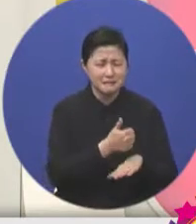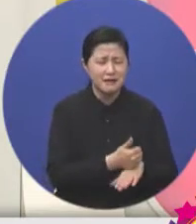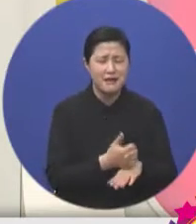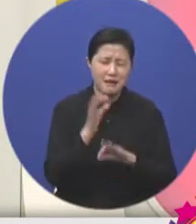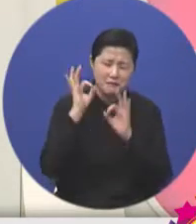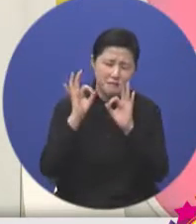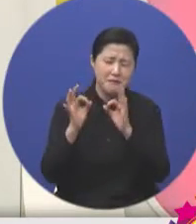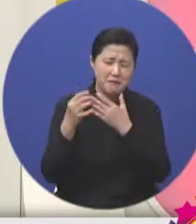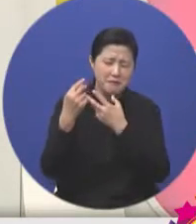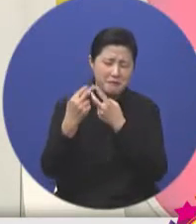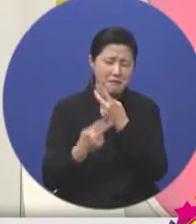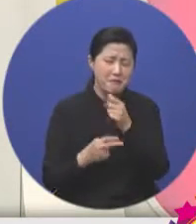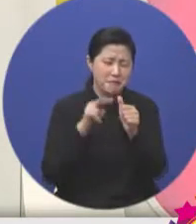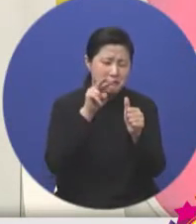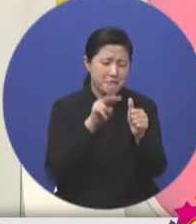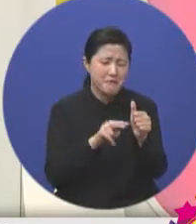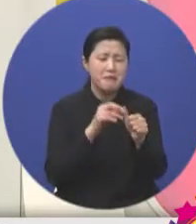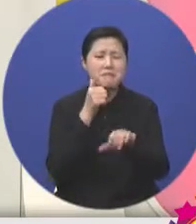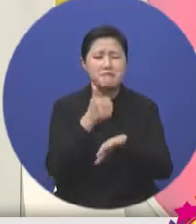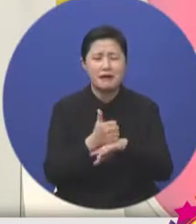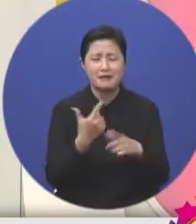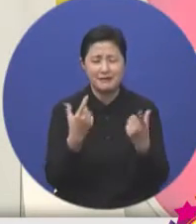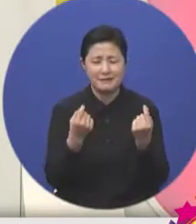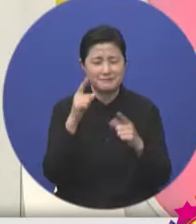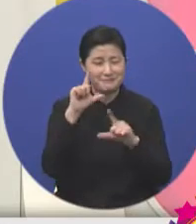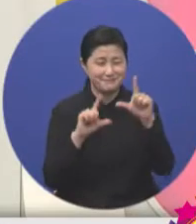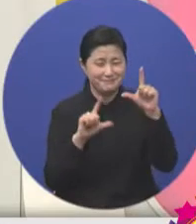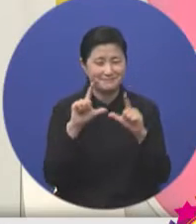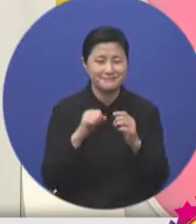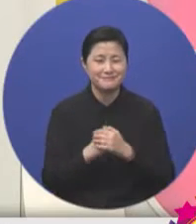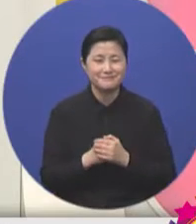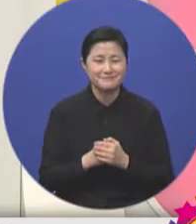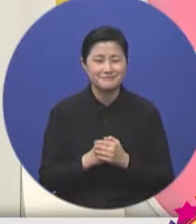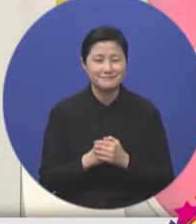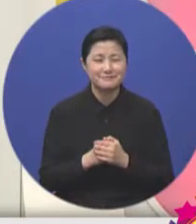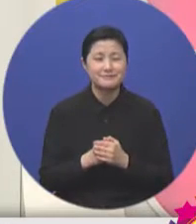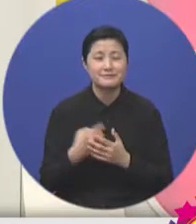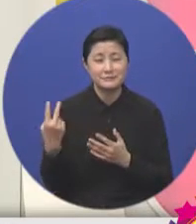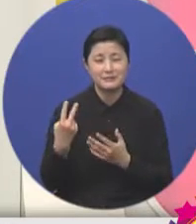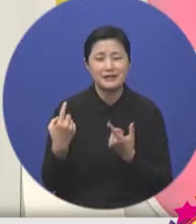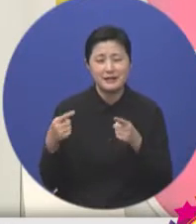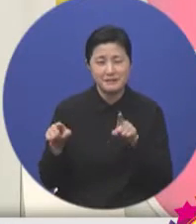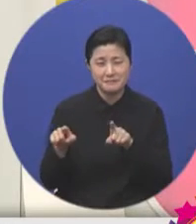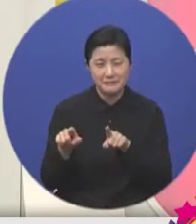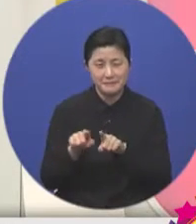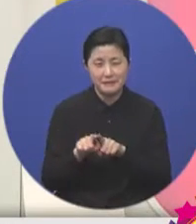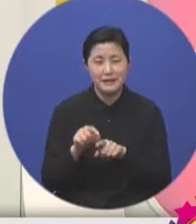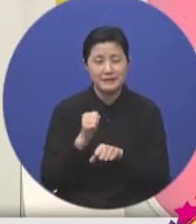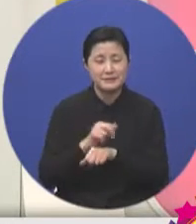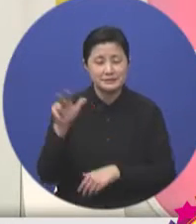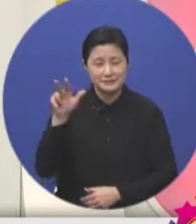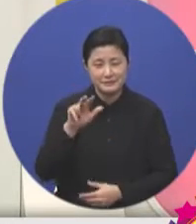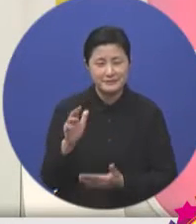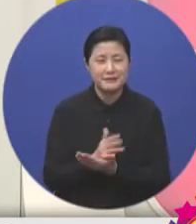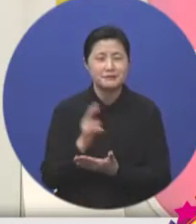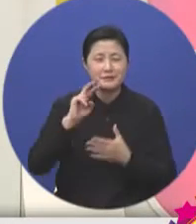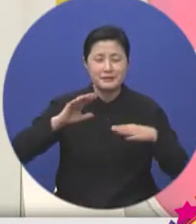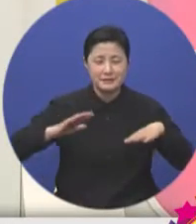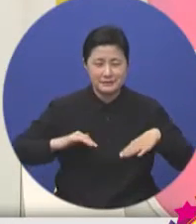막내 보여. 자, 아유. 자, 손민 씨와 또 여정인과 함께하는 전국